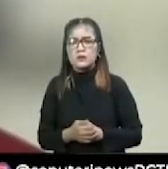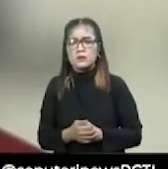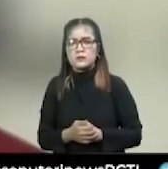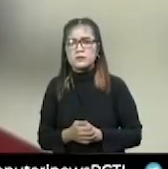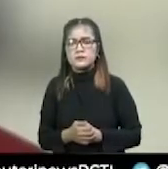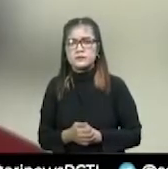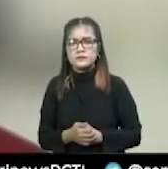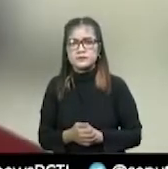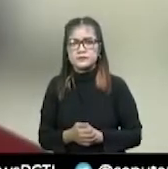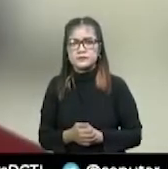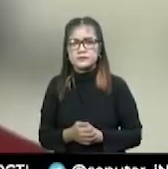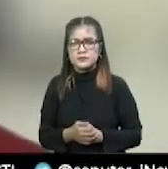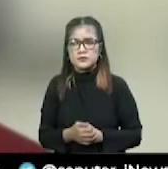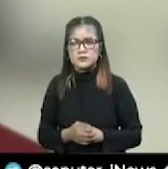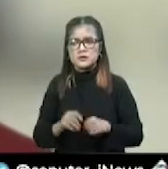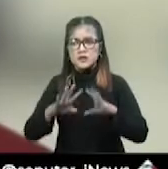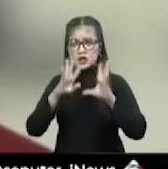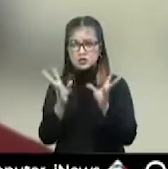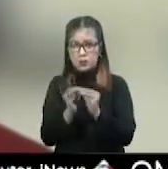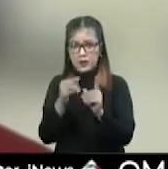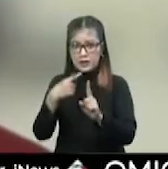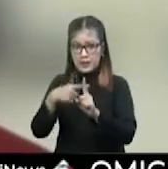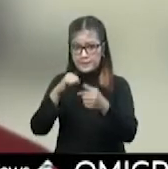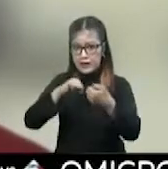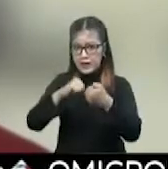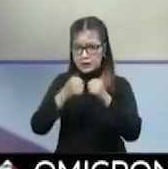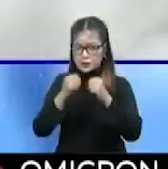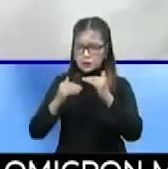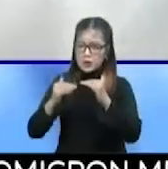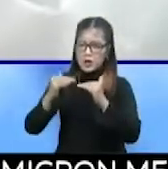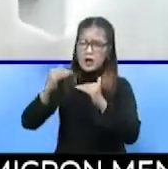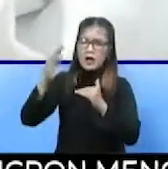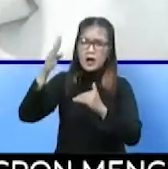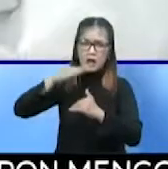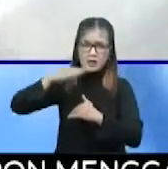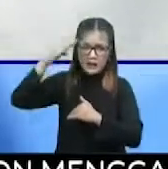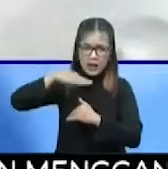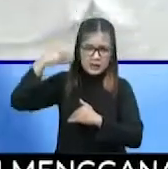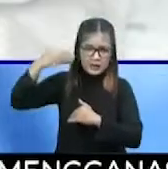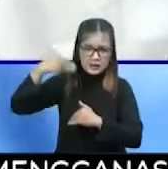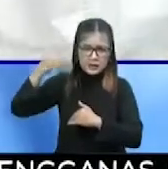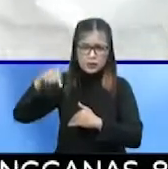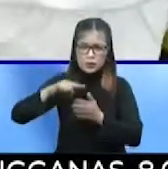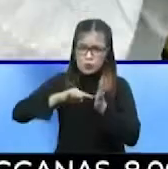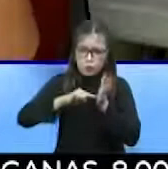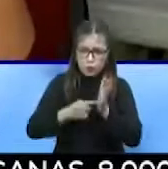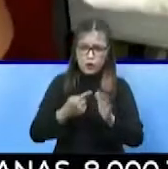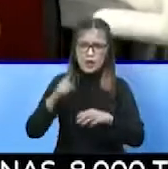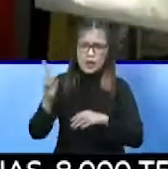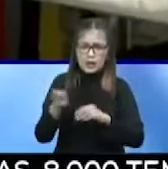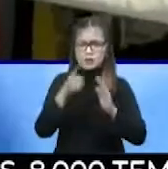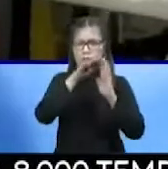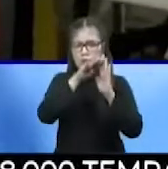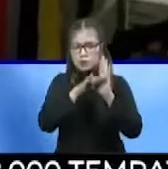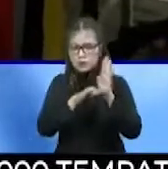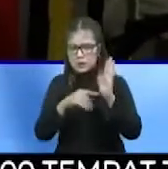melihat tambahan kasus dari hari ke hari, saya kira memang kita harus lebih meningkatkan kewaspadaan